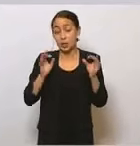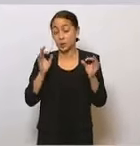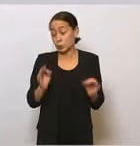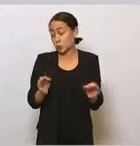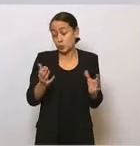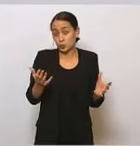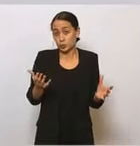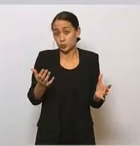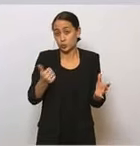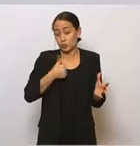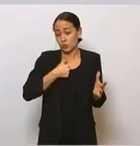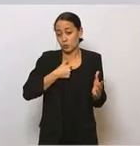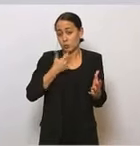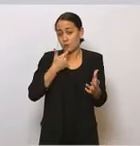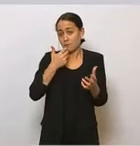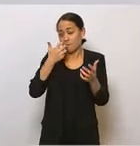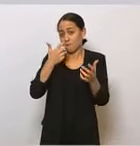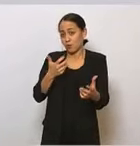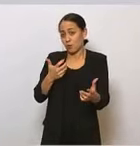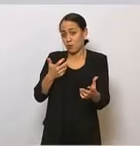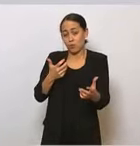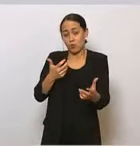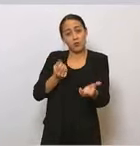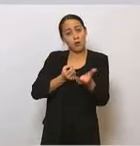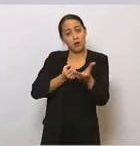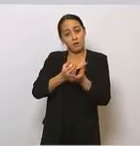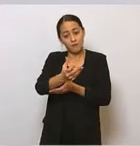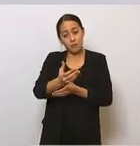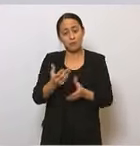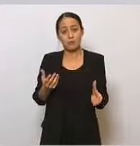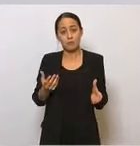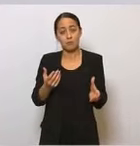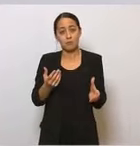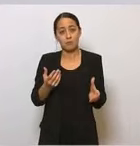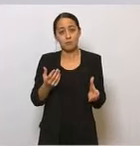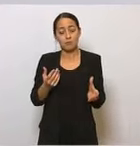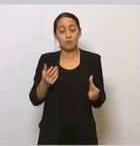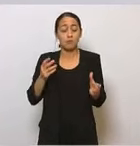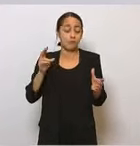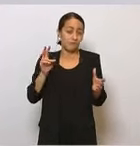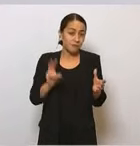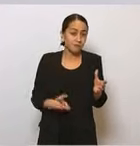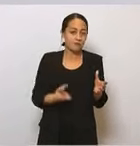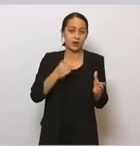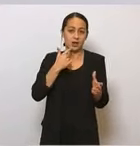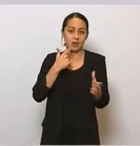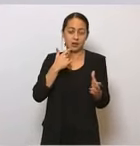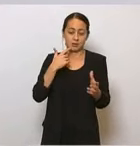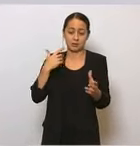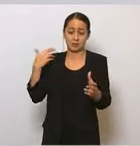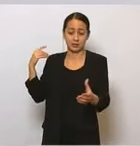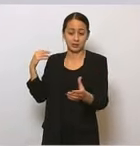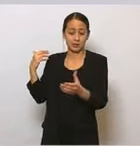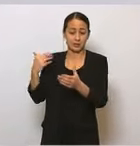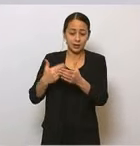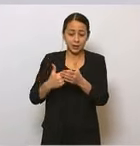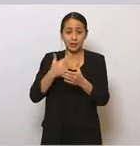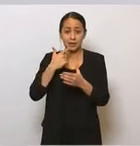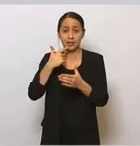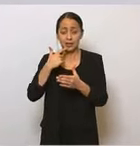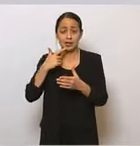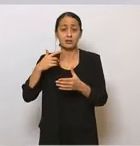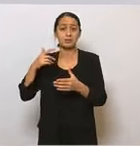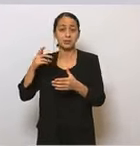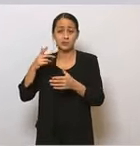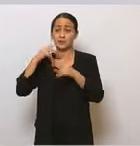Oui, je pense qu'il faut vraiment féliciter ce qui a été fait par les dirigeants français